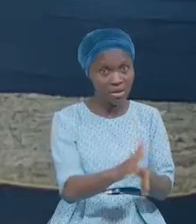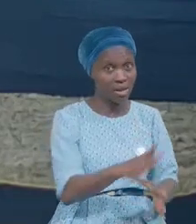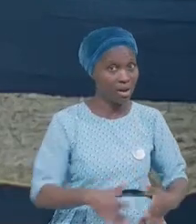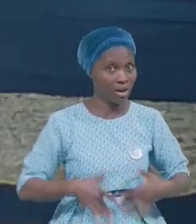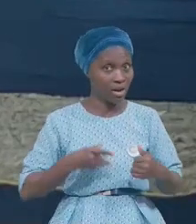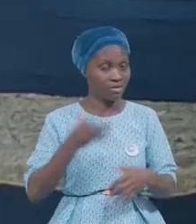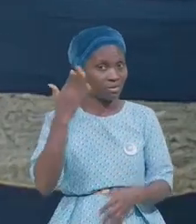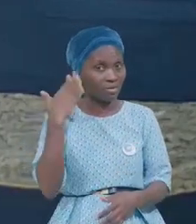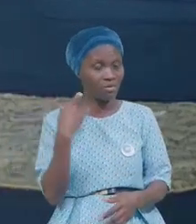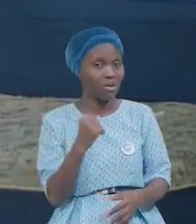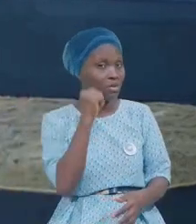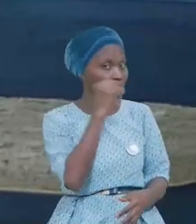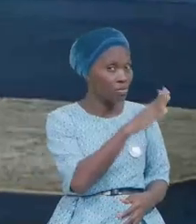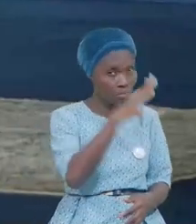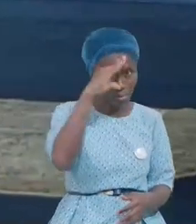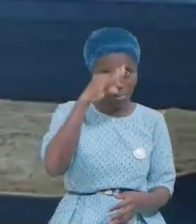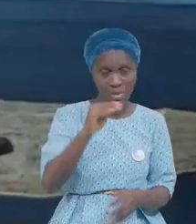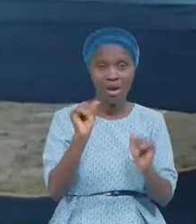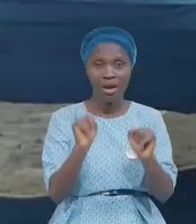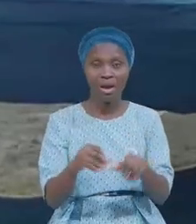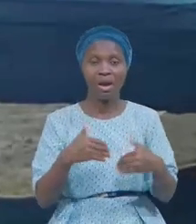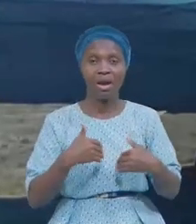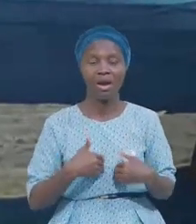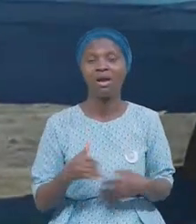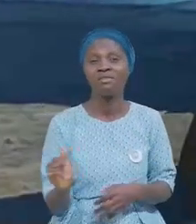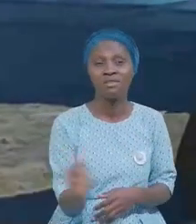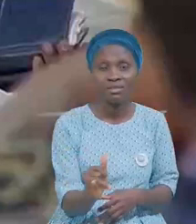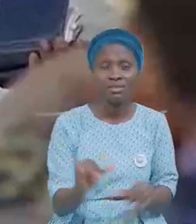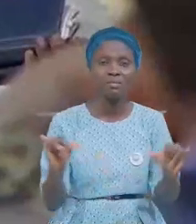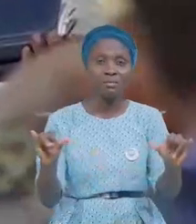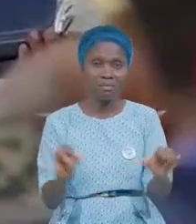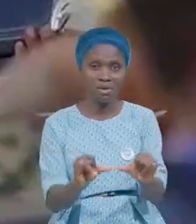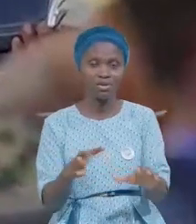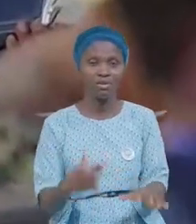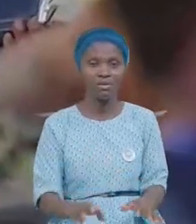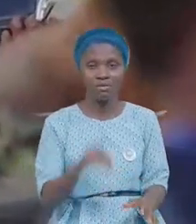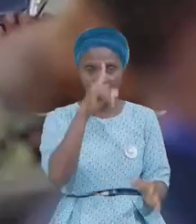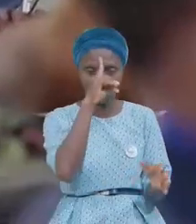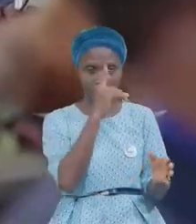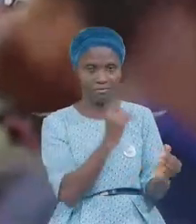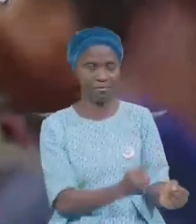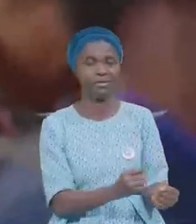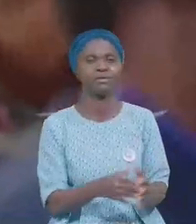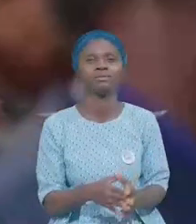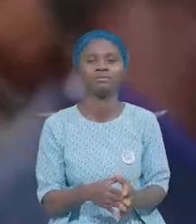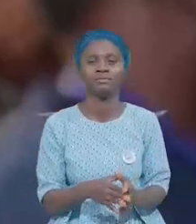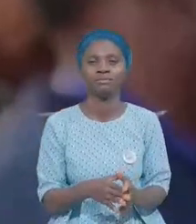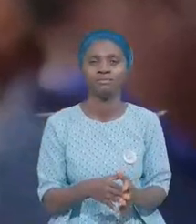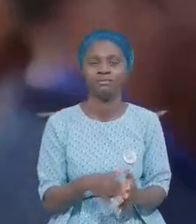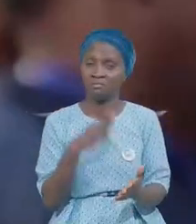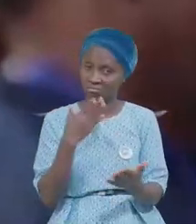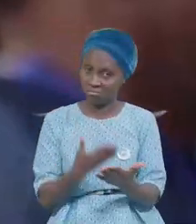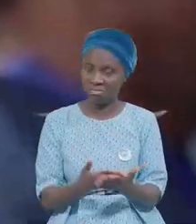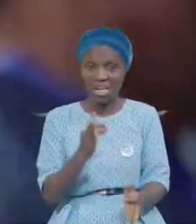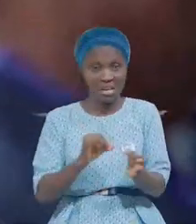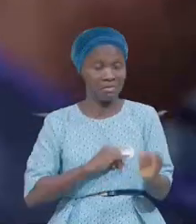la femme peuvent avoir la même mesure de foi. Bon, si je peux avoir la même